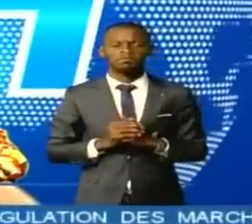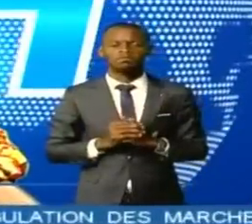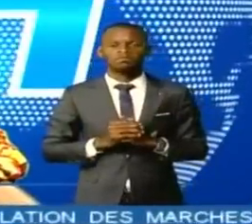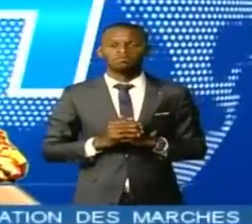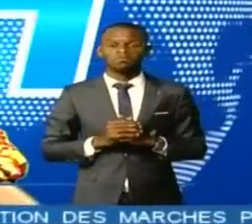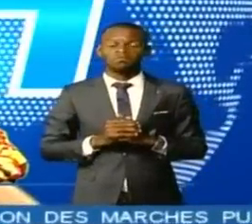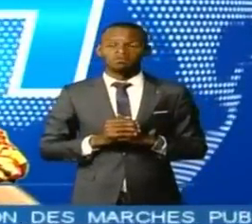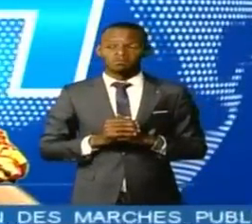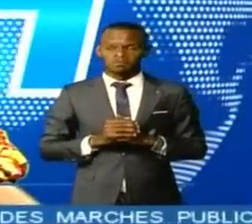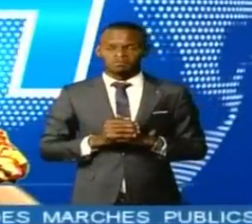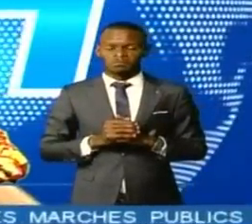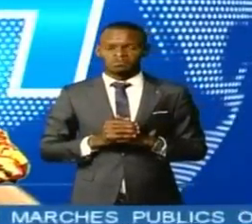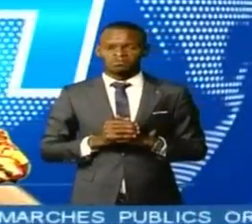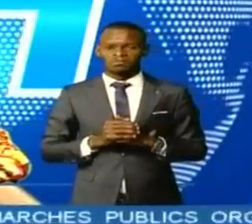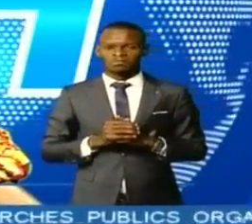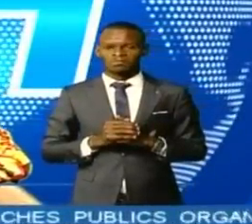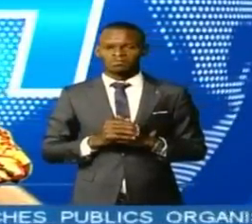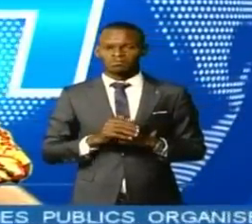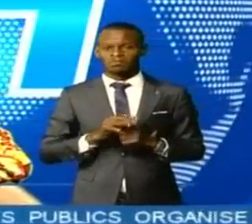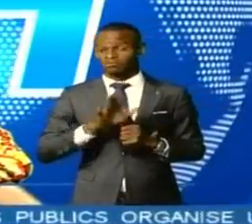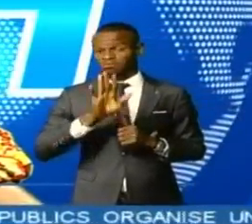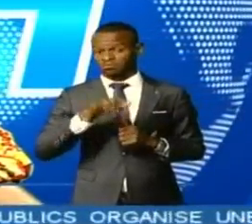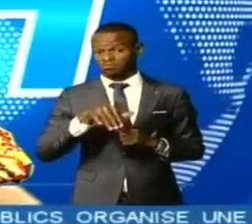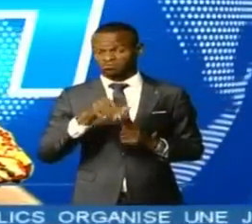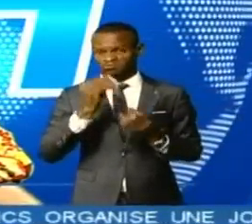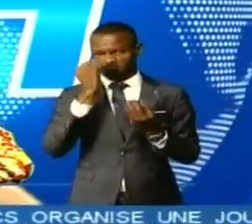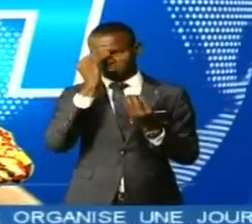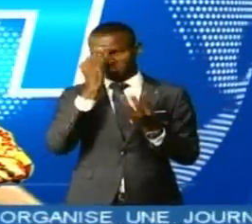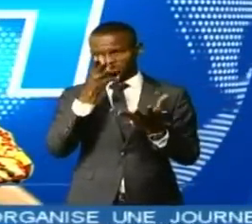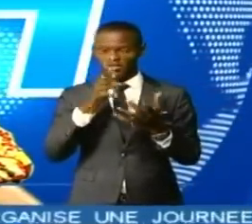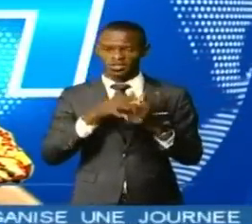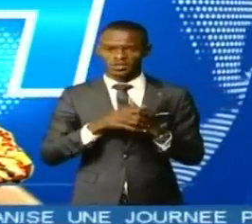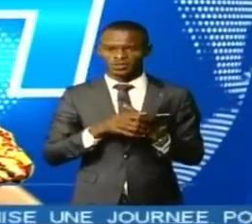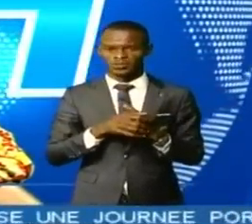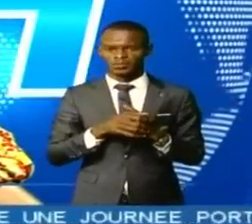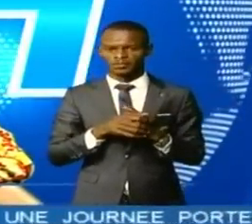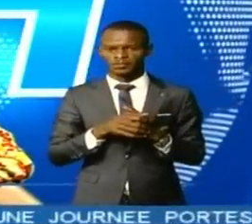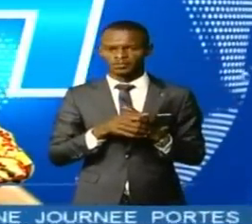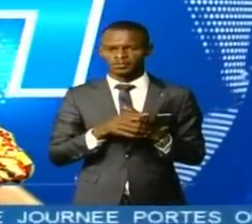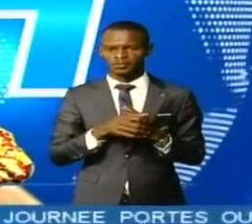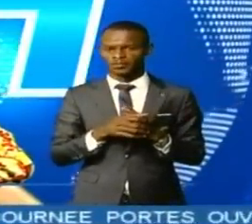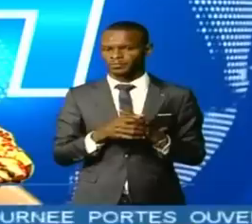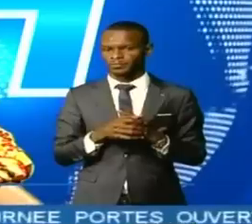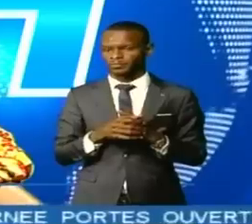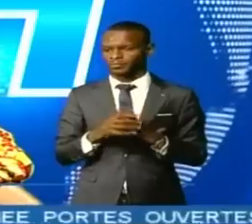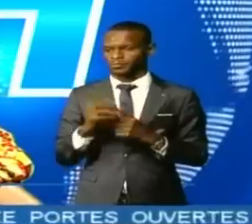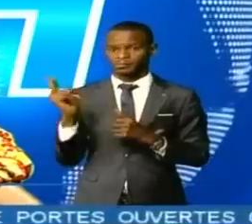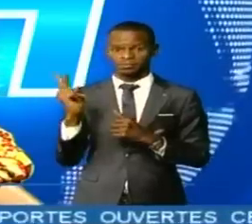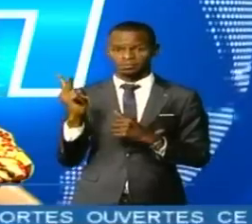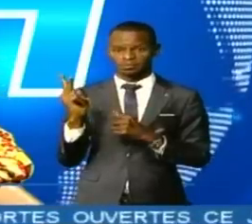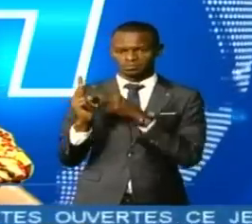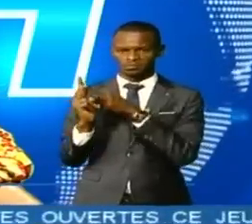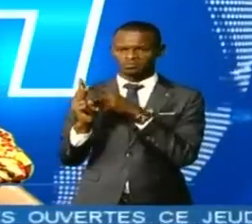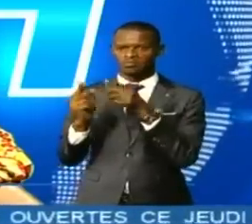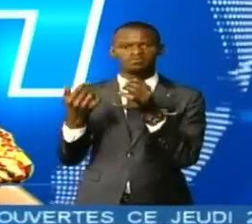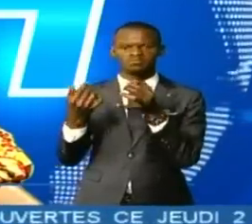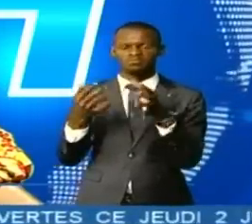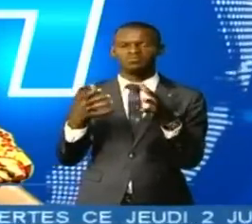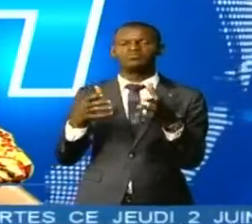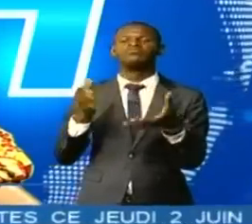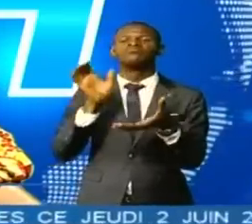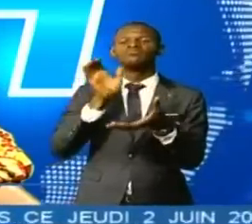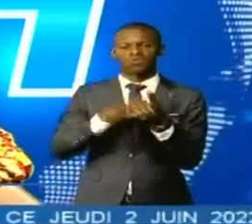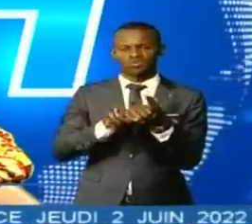Nous vous invitons à suivre cette page rose. Ovar Bongi et Clémence Mamoko Longese se sont engagés pour une union